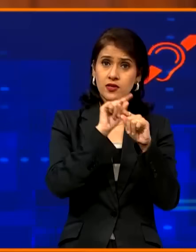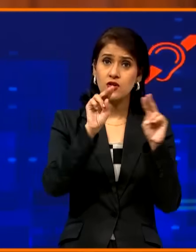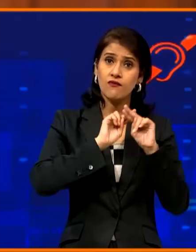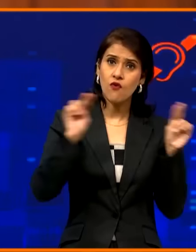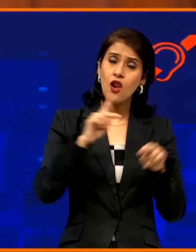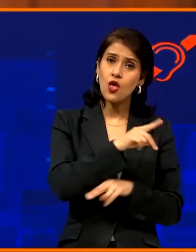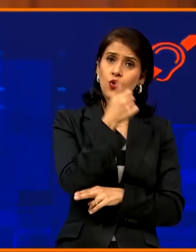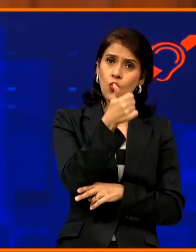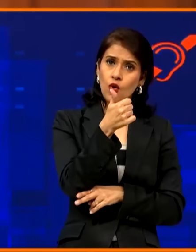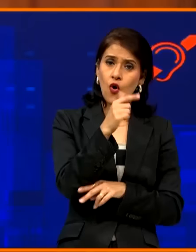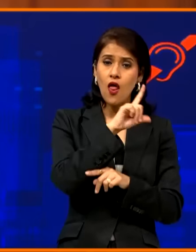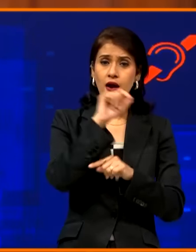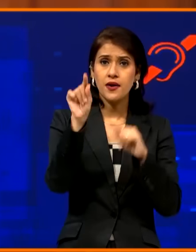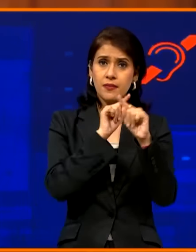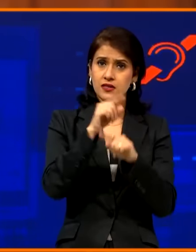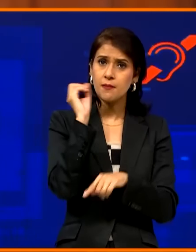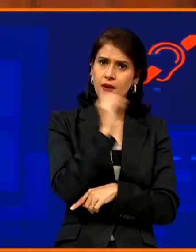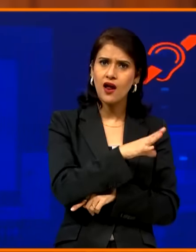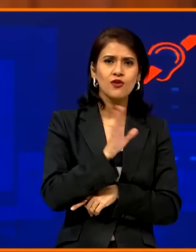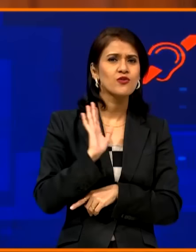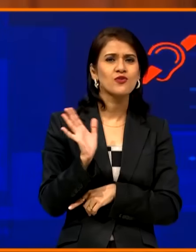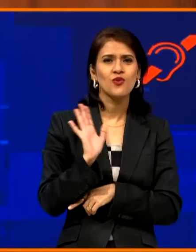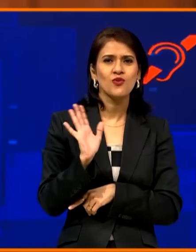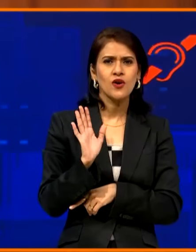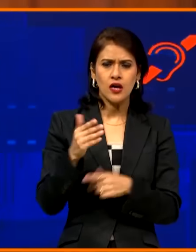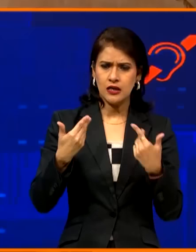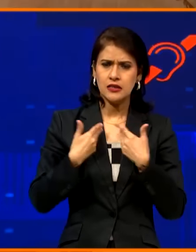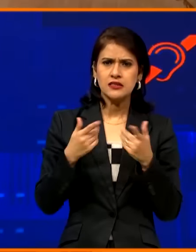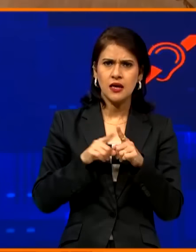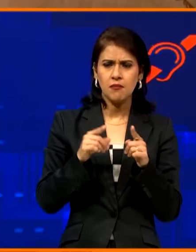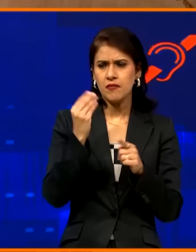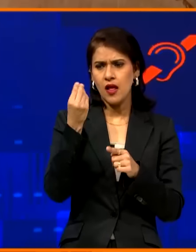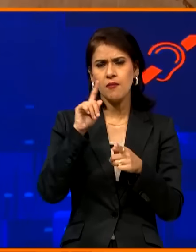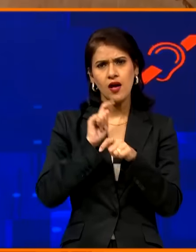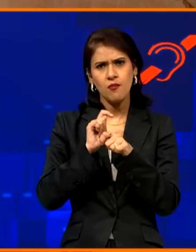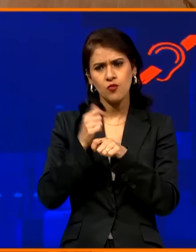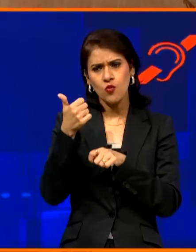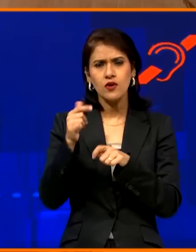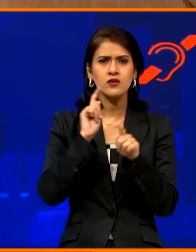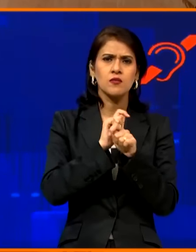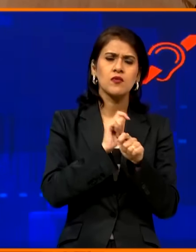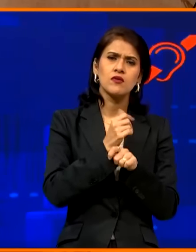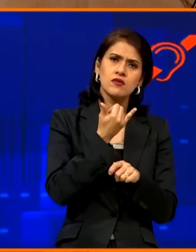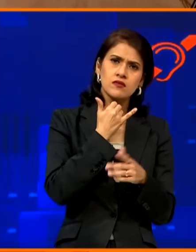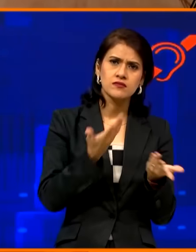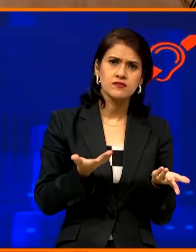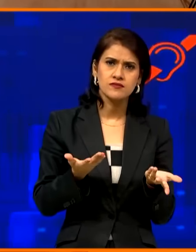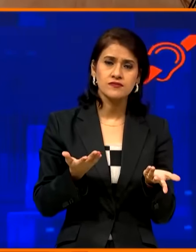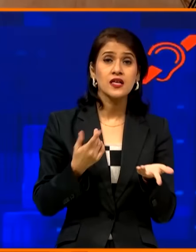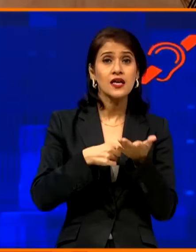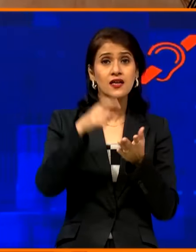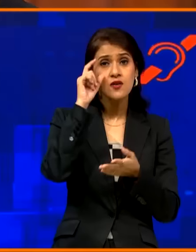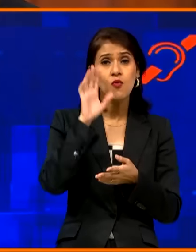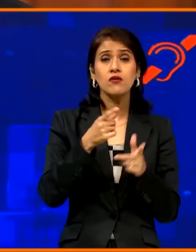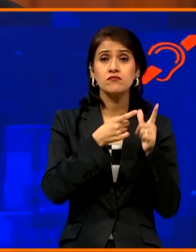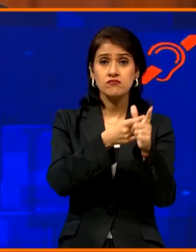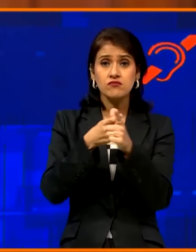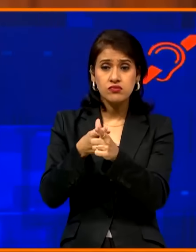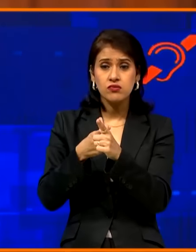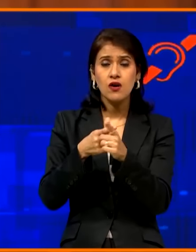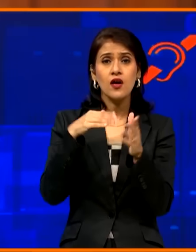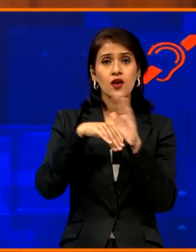मिल केस है इसके अलावा उत्तर प्रदेश में माफिया के खिलाफ गुंडों के खिलाफ एक्शन हुए एनकाउंटर हुए